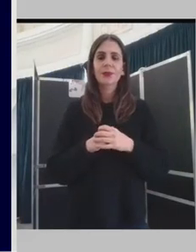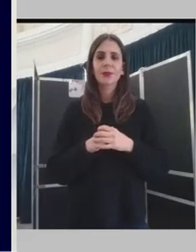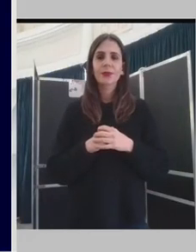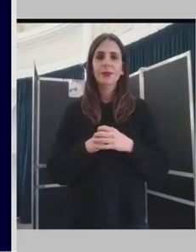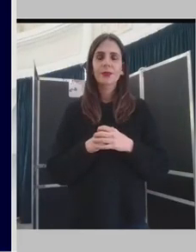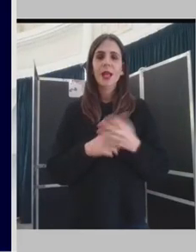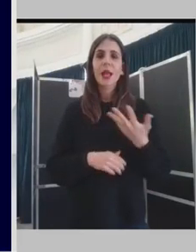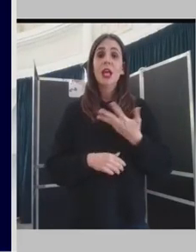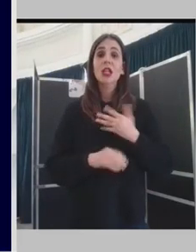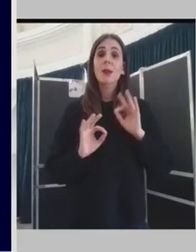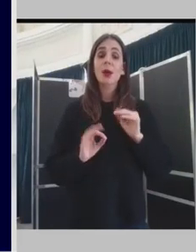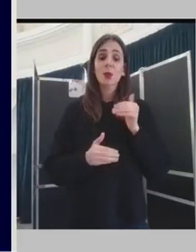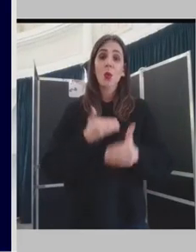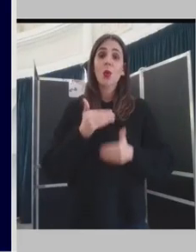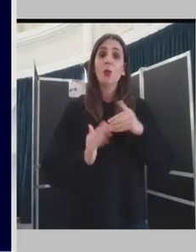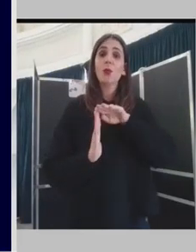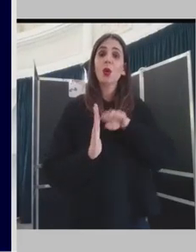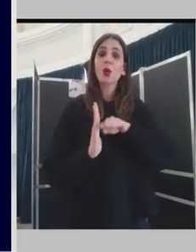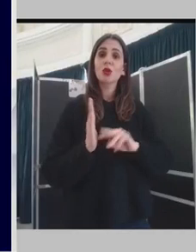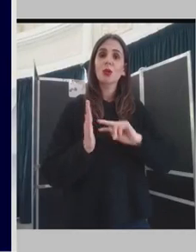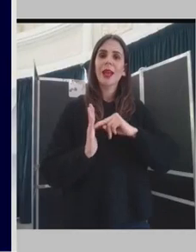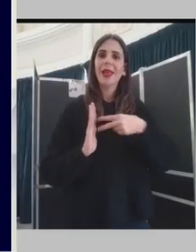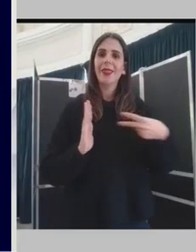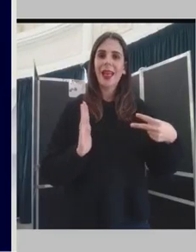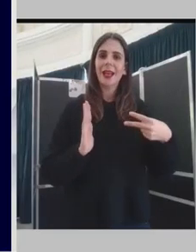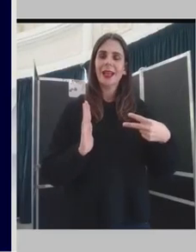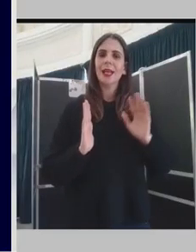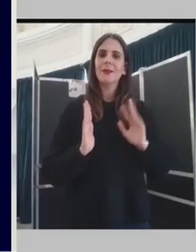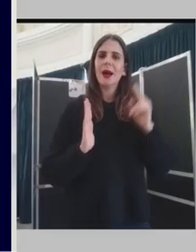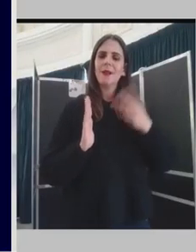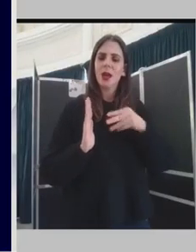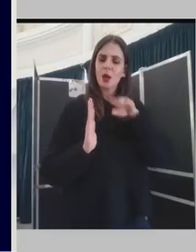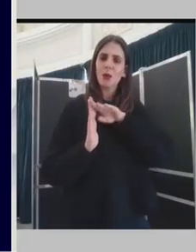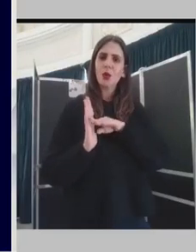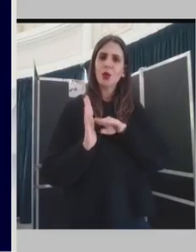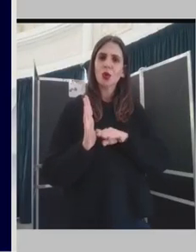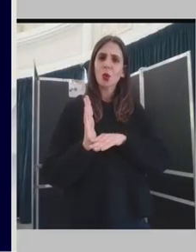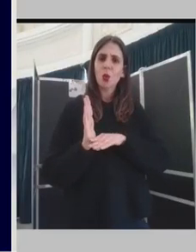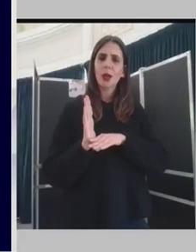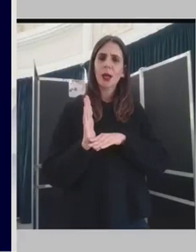che sono delle procedure tecniche, ma in realtà sono delle procedure